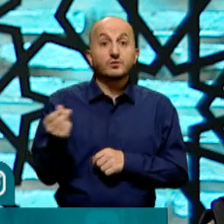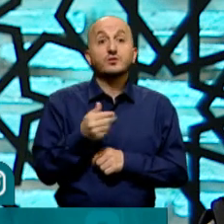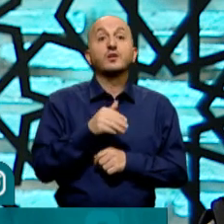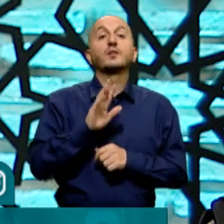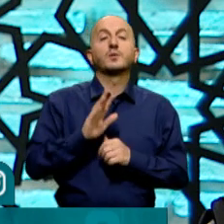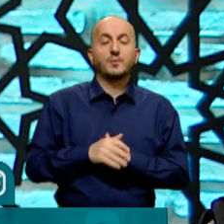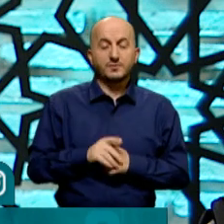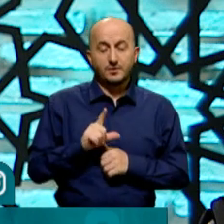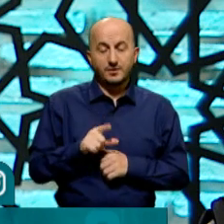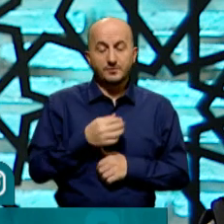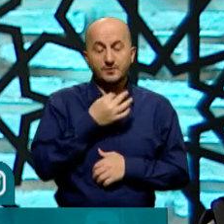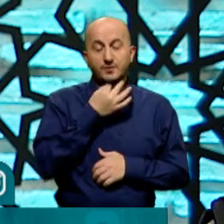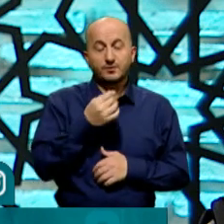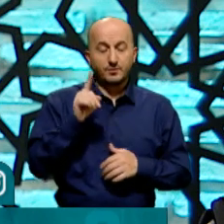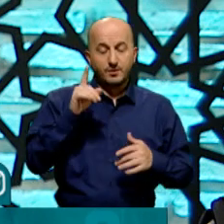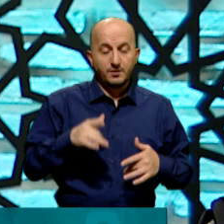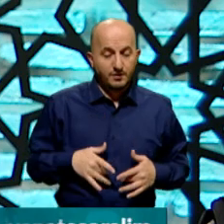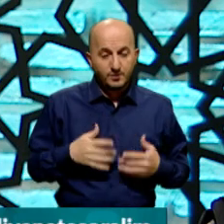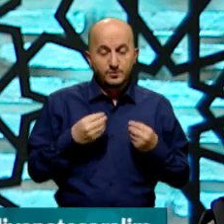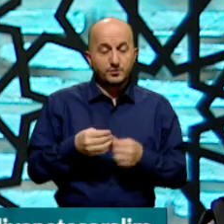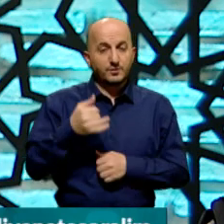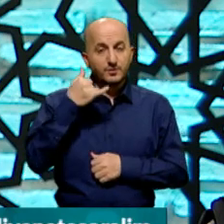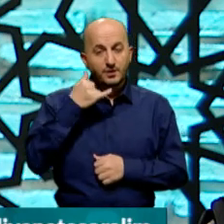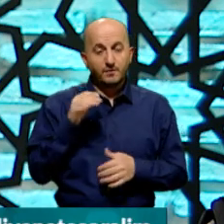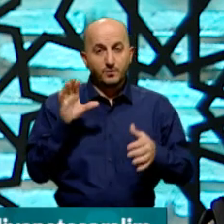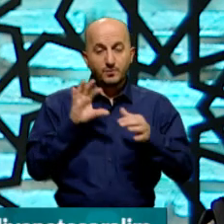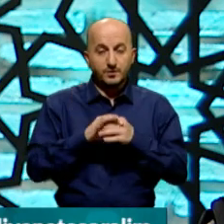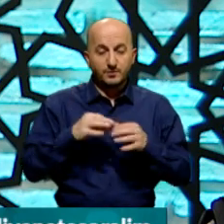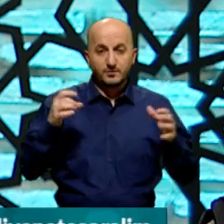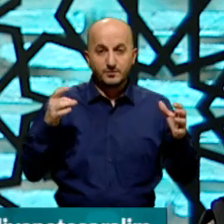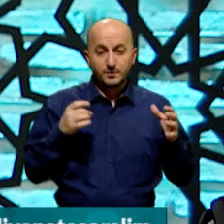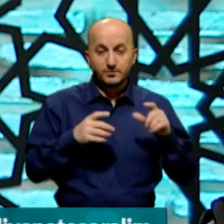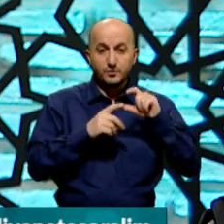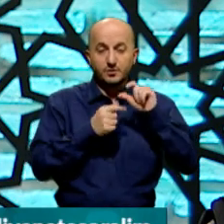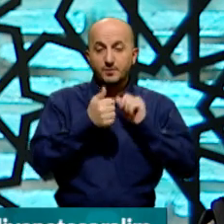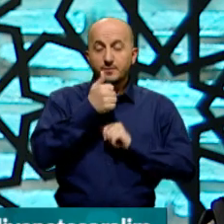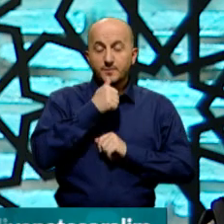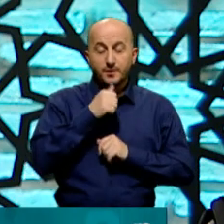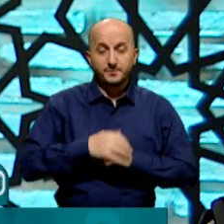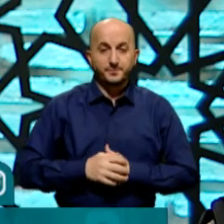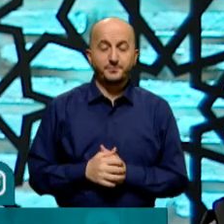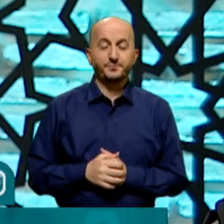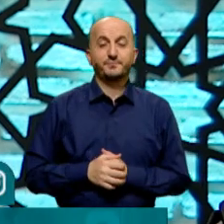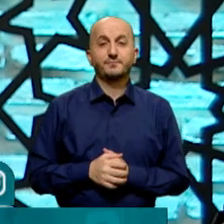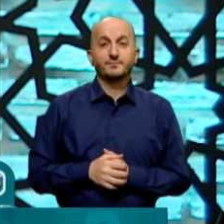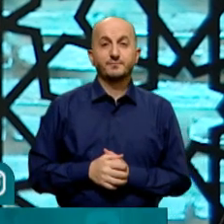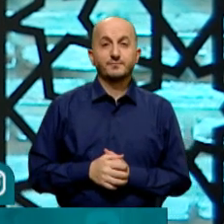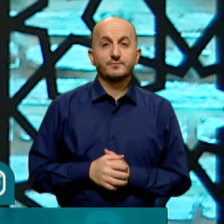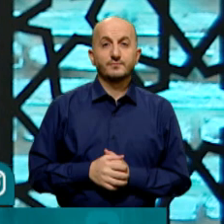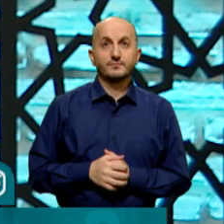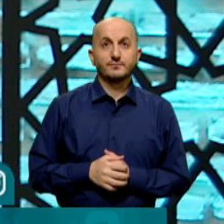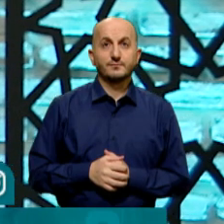Teşekkür ederiz hocam. Allah razı olsun. Bir telefon bağlantımız daha var. Diyarbakır'dan Şaban Bey telefon attığımızda. Hoş geldiniz Şaban